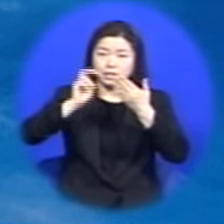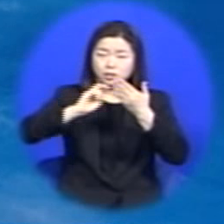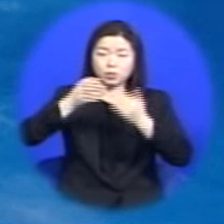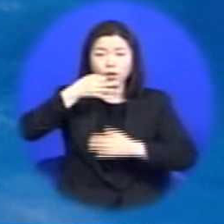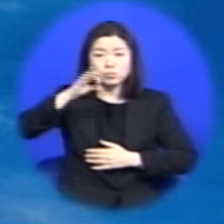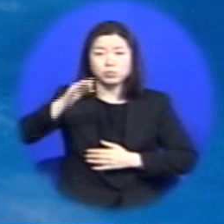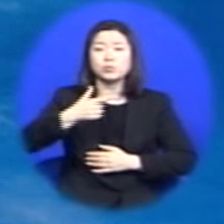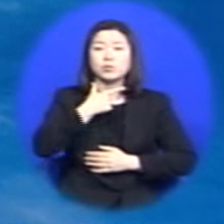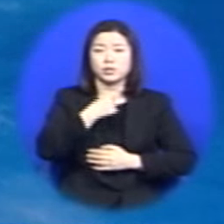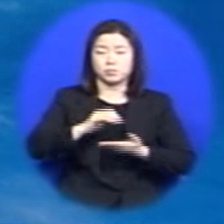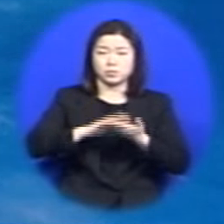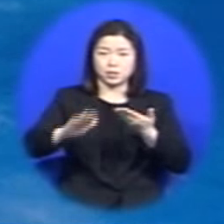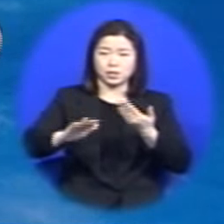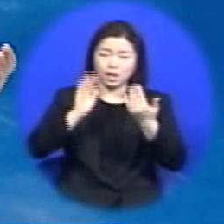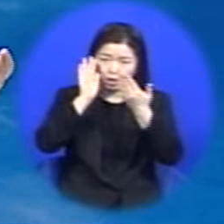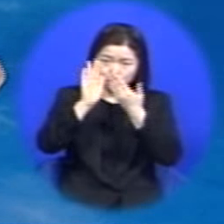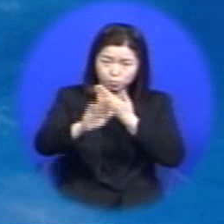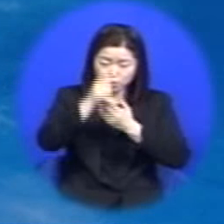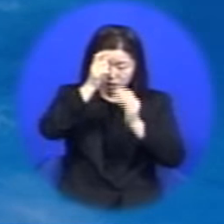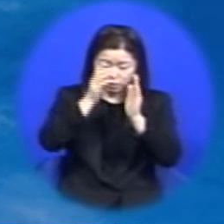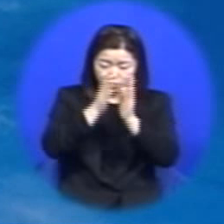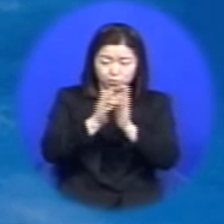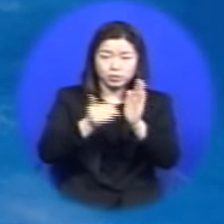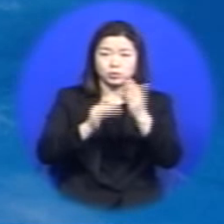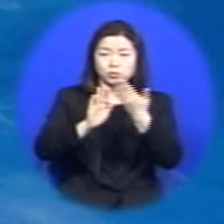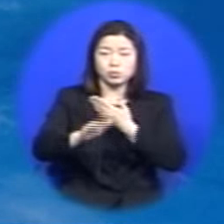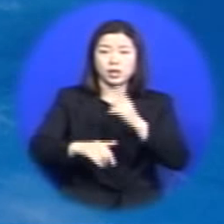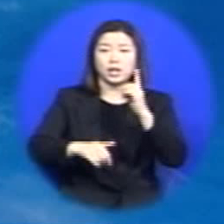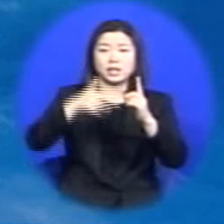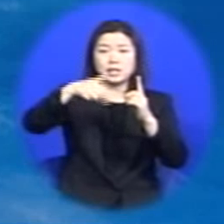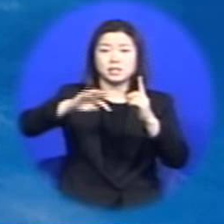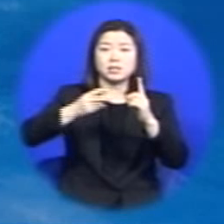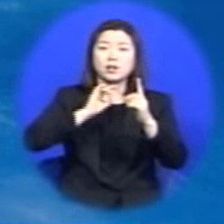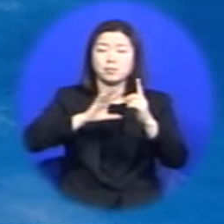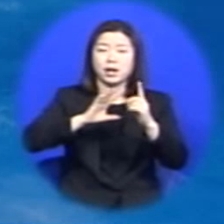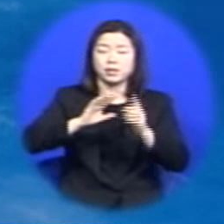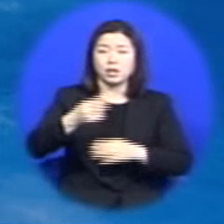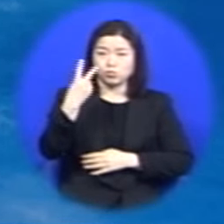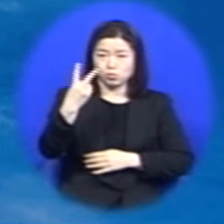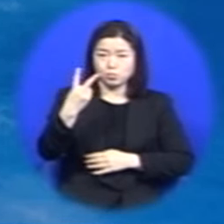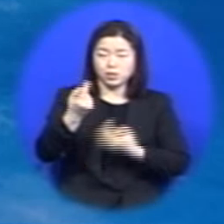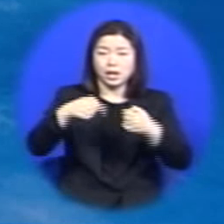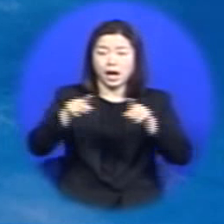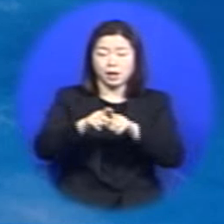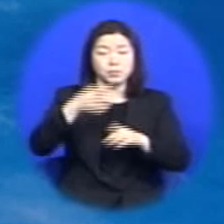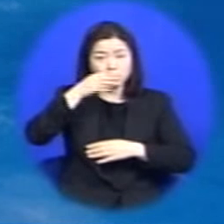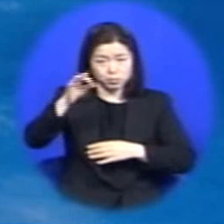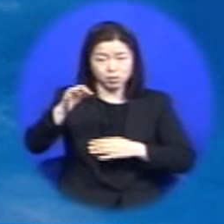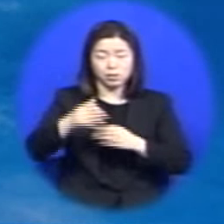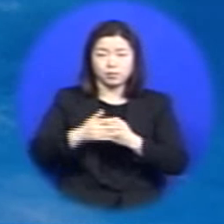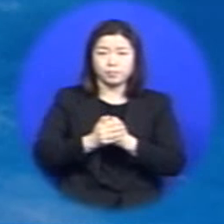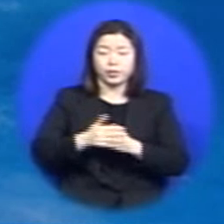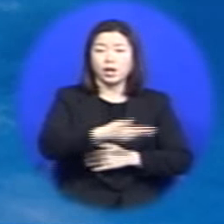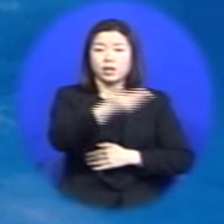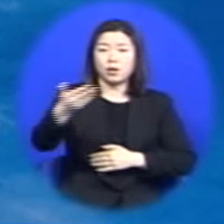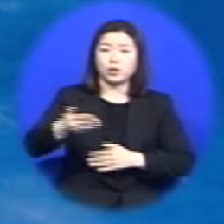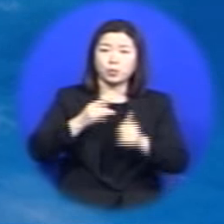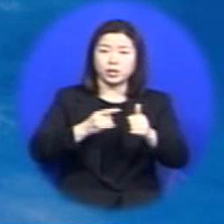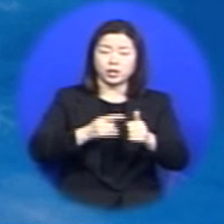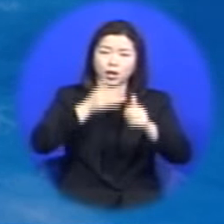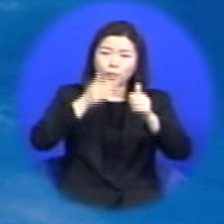싶어요. 나중에 우리 기도 끝나고 1절만 두 번 한번 같이 부르겠습니다. 근데 여러분에게도 제가